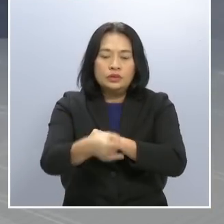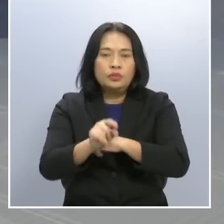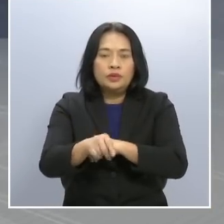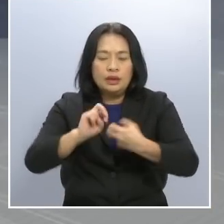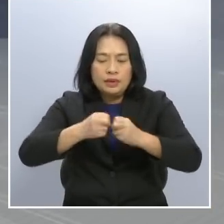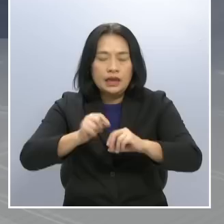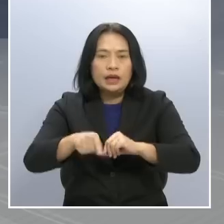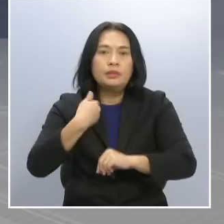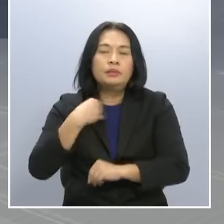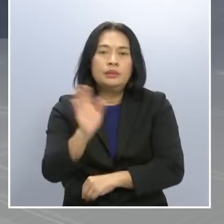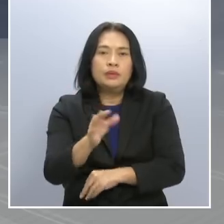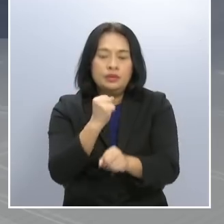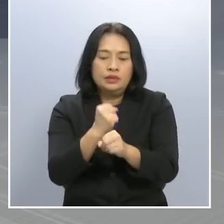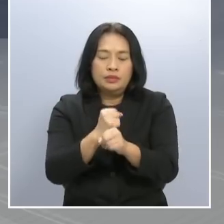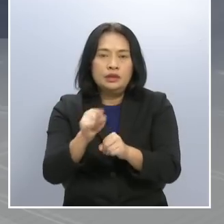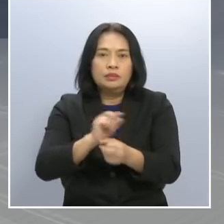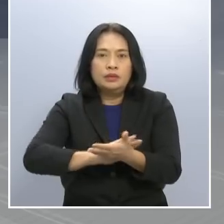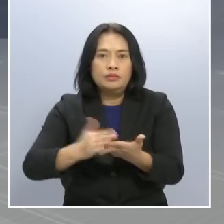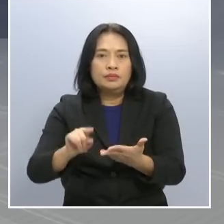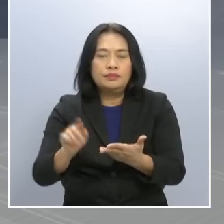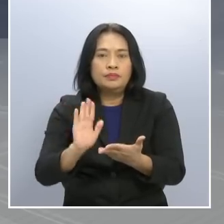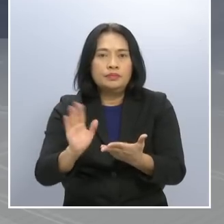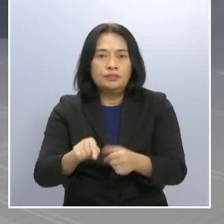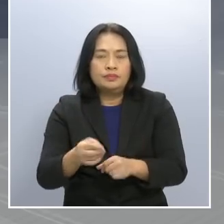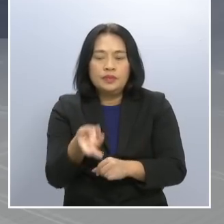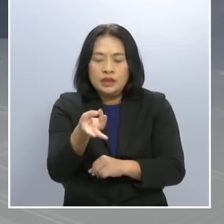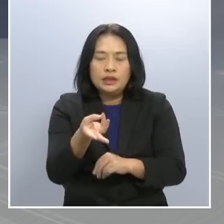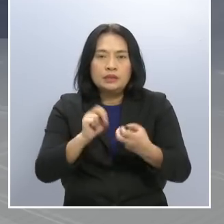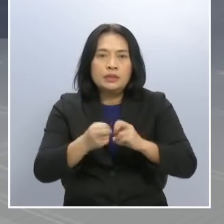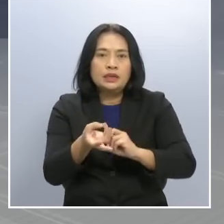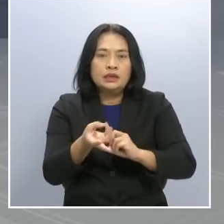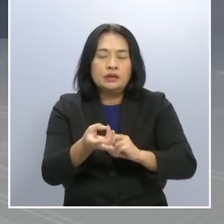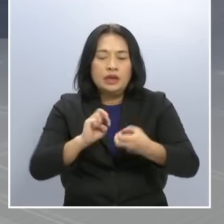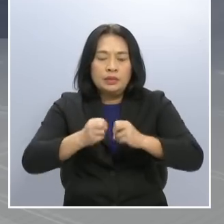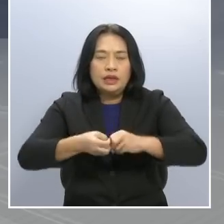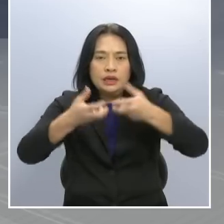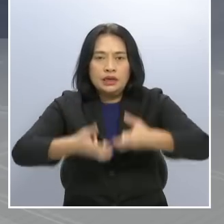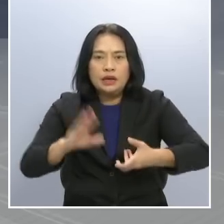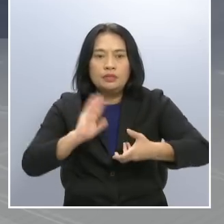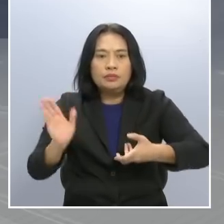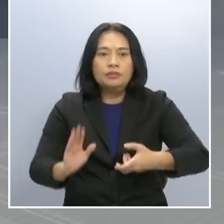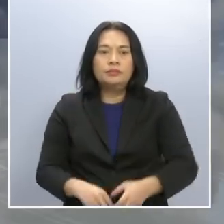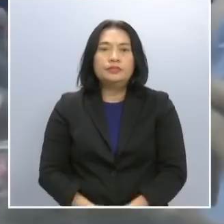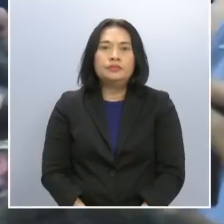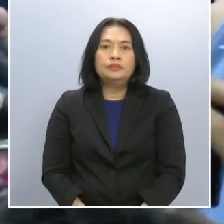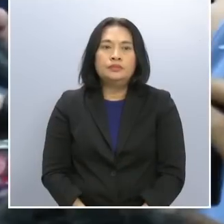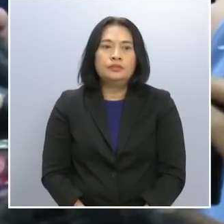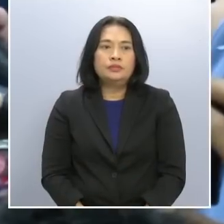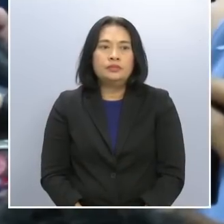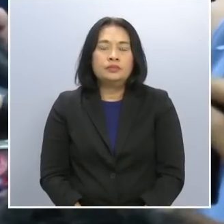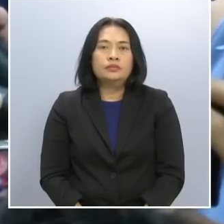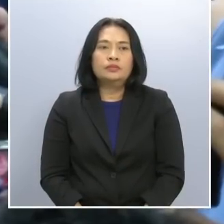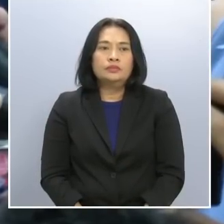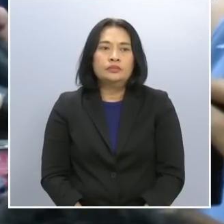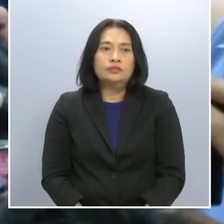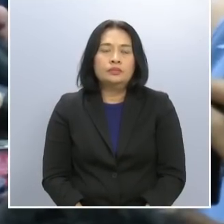ยให้การทำงานมันไม่ราบรื่นเรื่องเล็กอย่าทำให้เป็นเรื่องใหญ่เอาฟังเสียงคุณหมอชนน่านค่ะ เป็นพี่น้องประชา